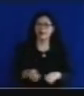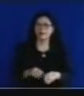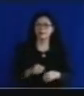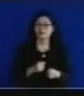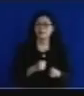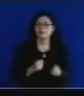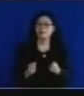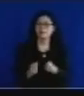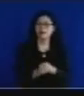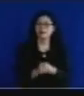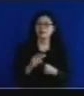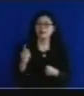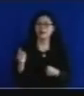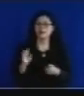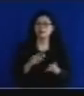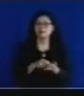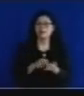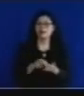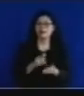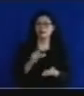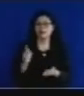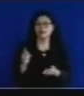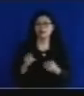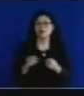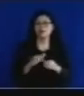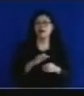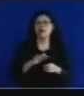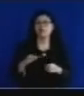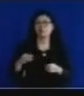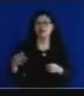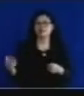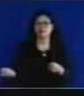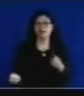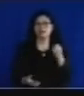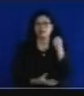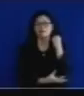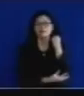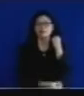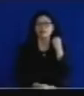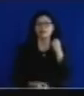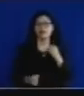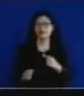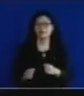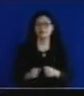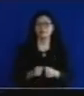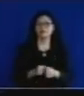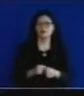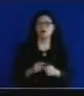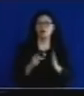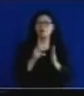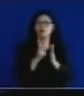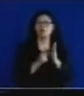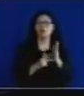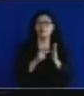dalam menjalankan program-program pengentasan kemiskinan? Kemudian berikutnya yang kedua pertanyaannya,